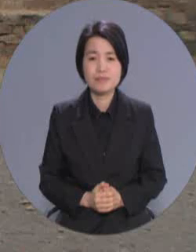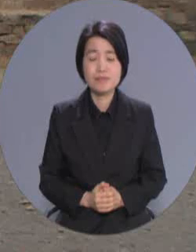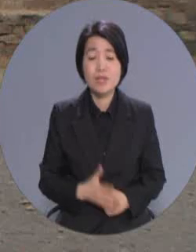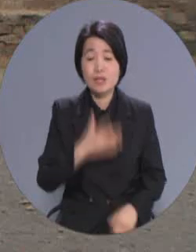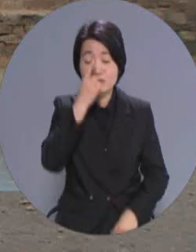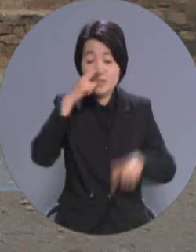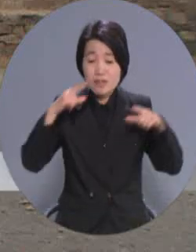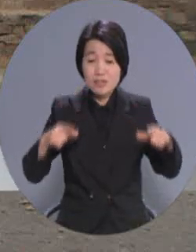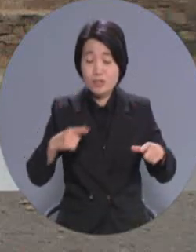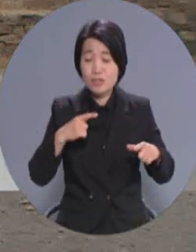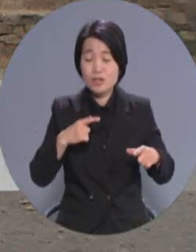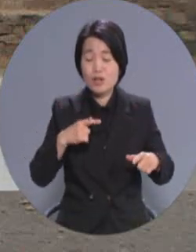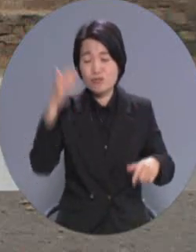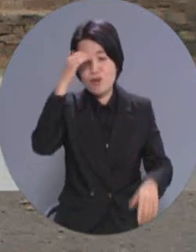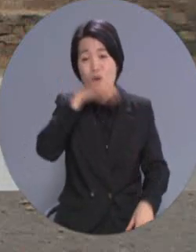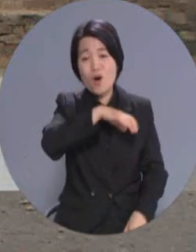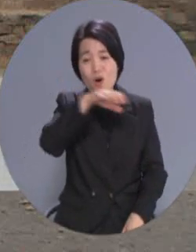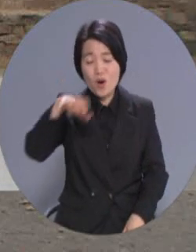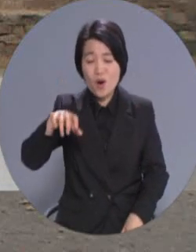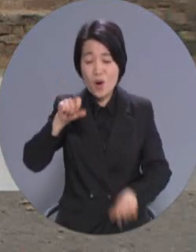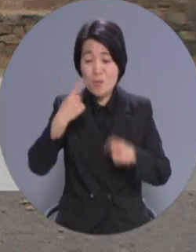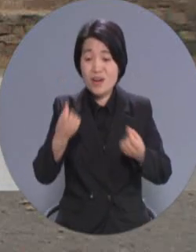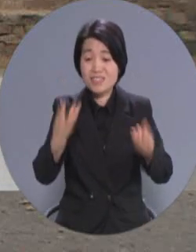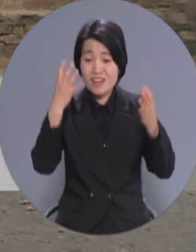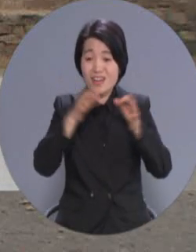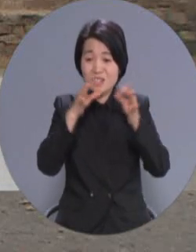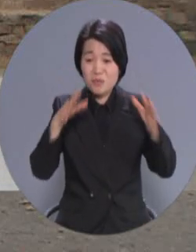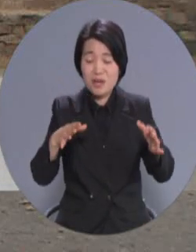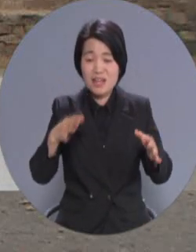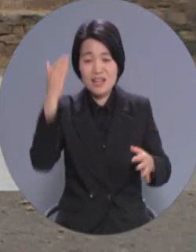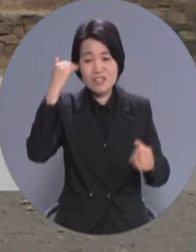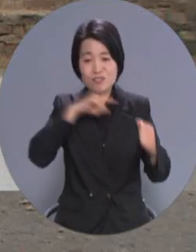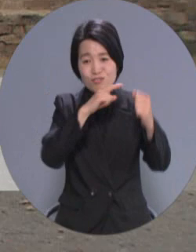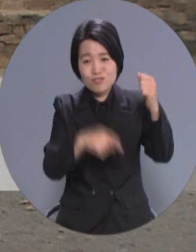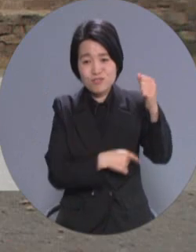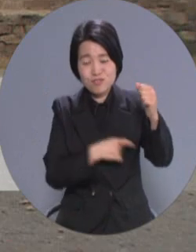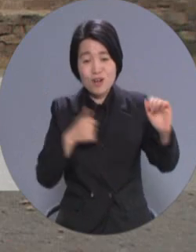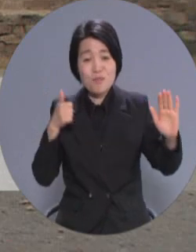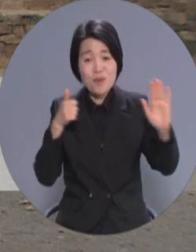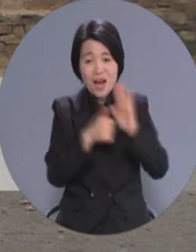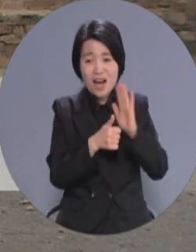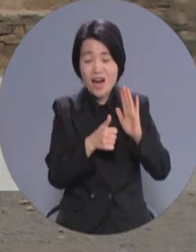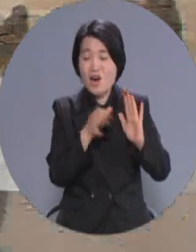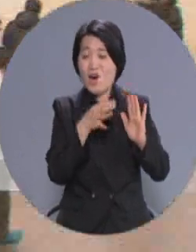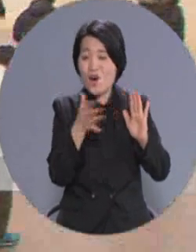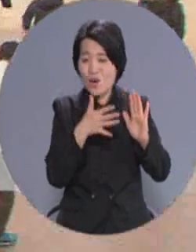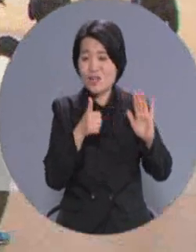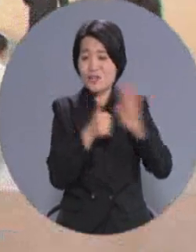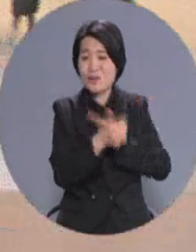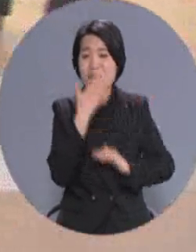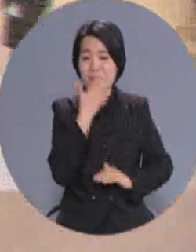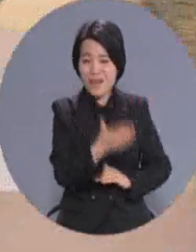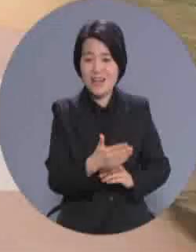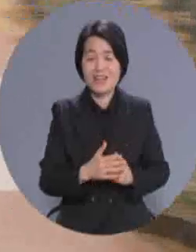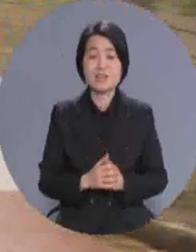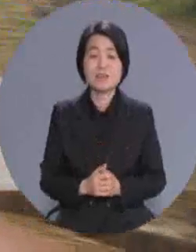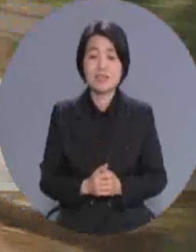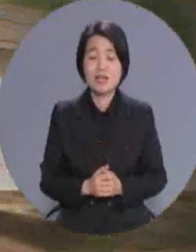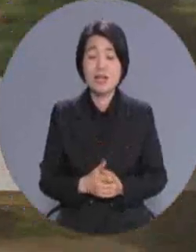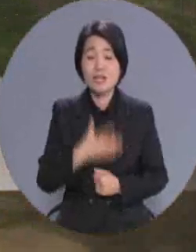순천 지역의 주요 관광지의 설 연휴 기간 한복을 입은 방문객들에게는 무료 입장 혜택이 주어집니다